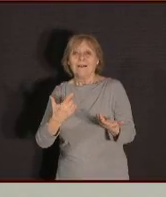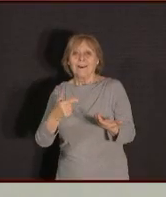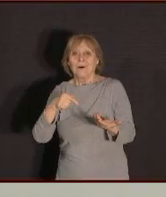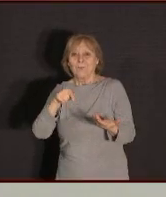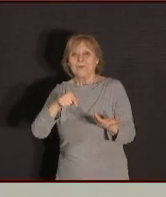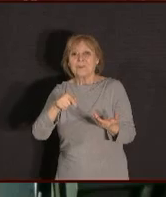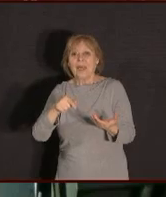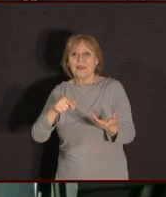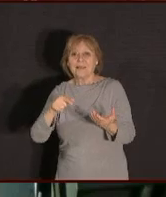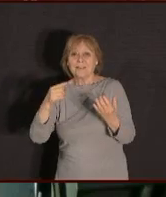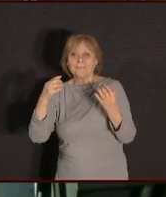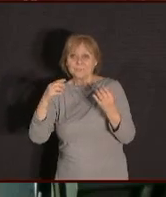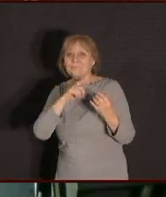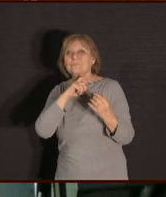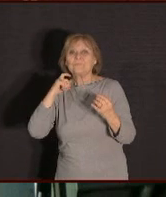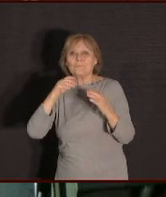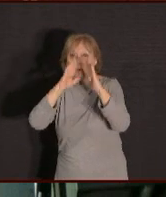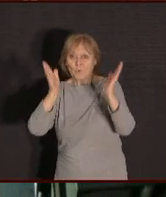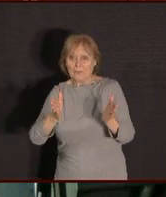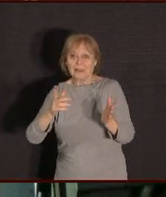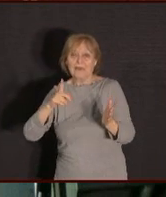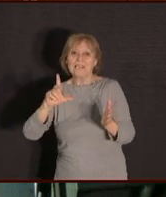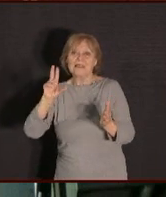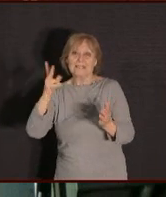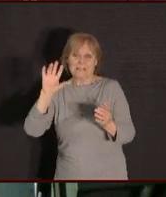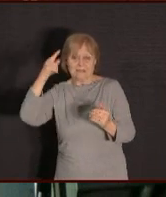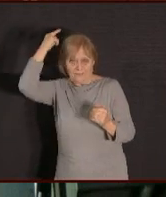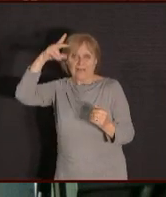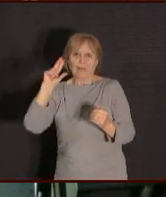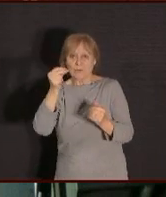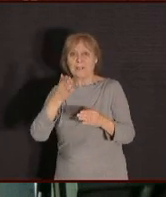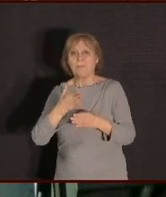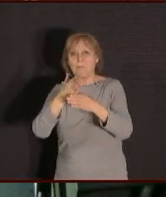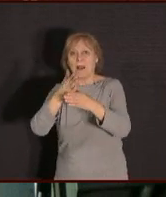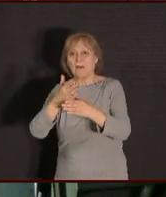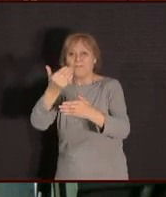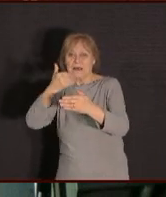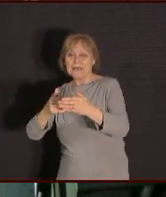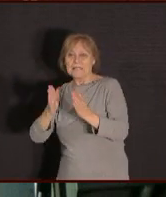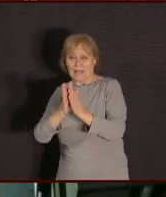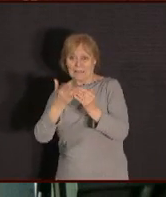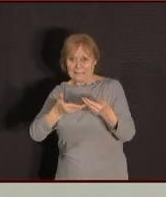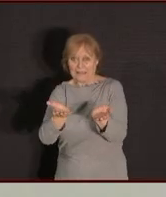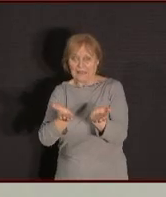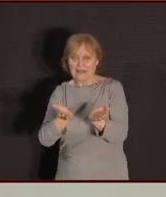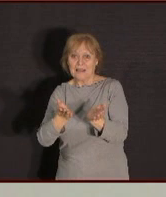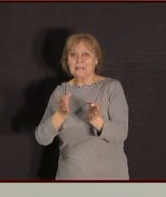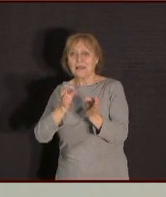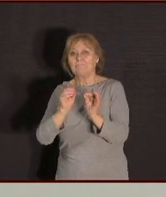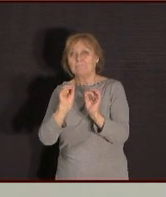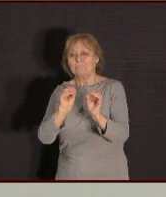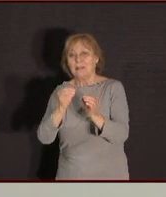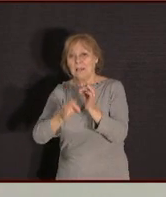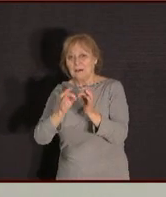v tej župniji Ljubljana Sveta Trojica, pomagam v zakristiji. Potem sem katehistinja v župniji